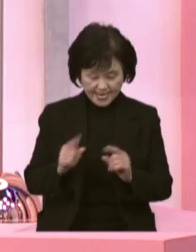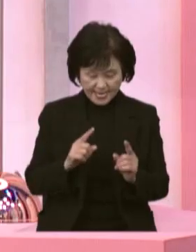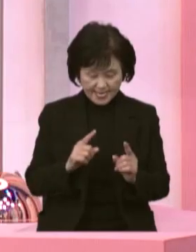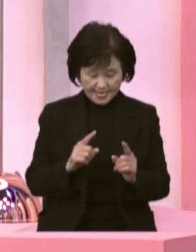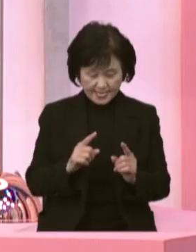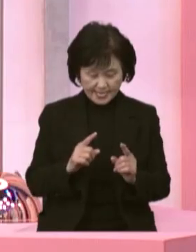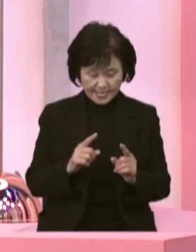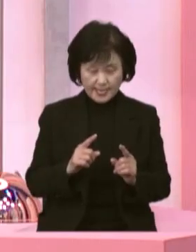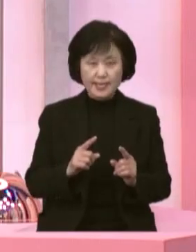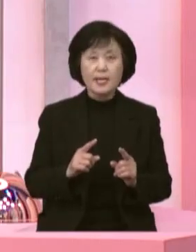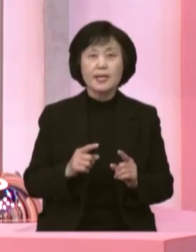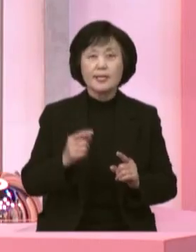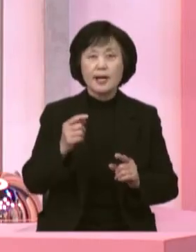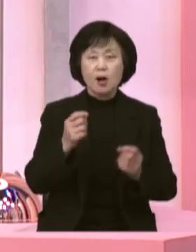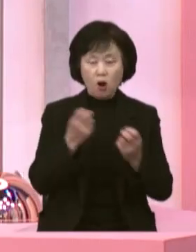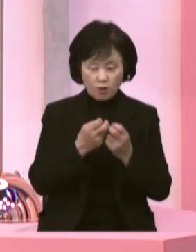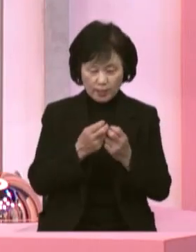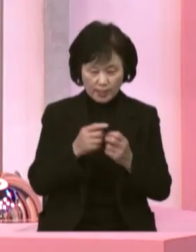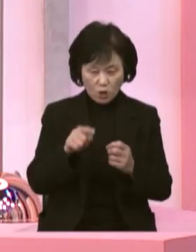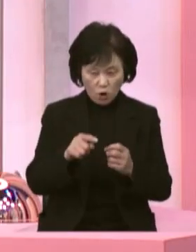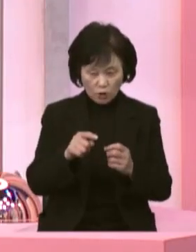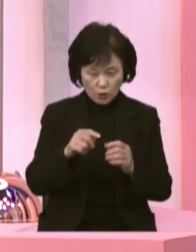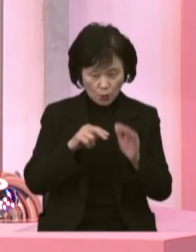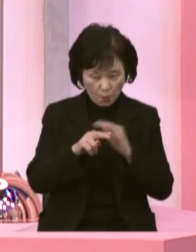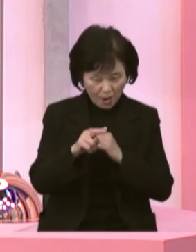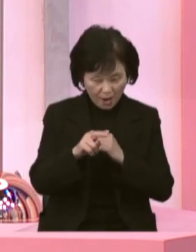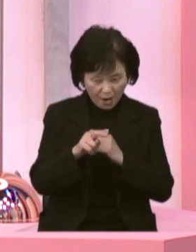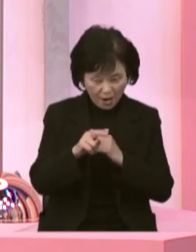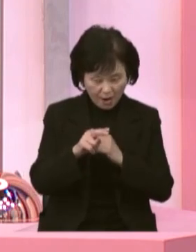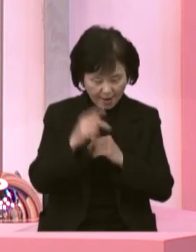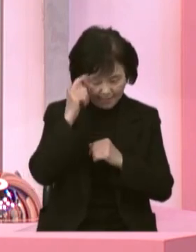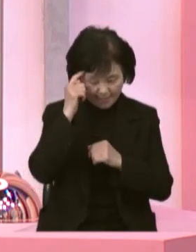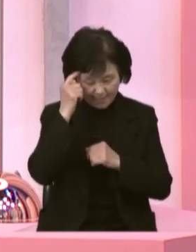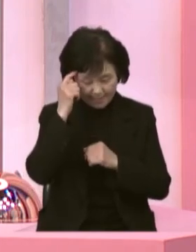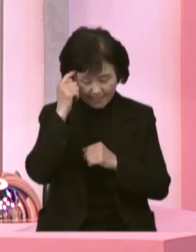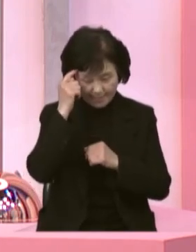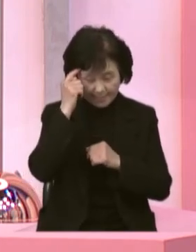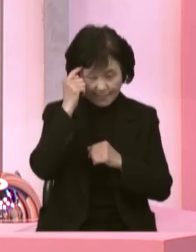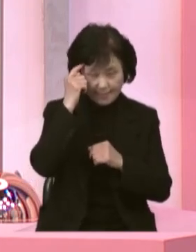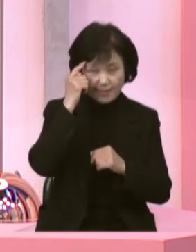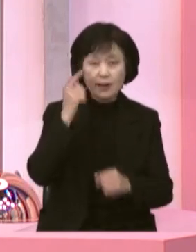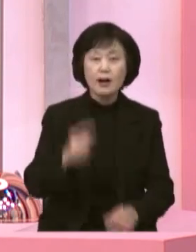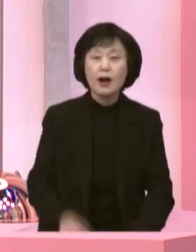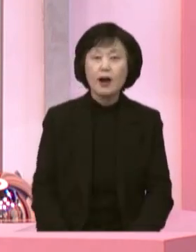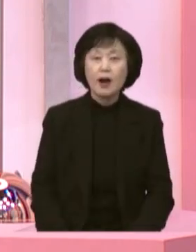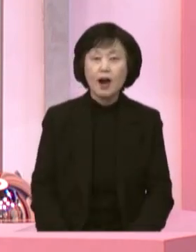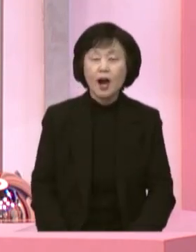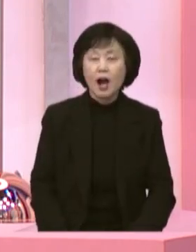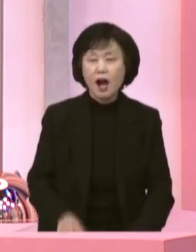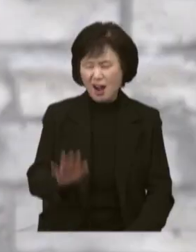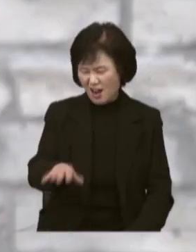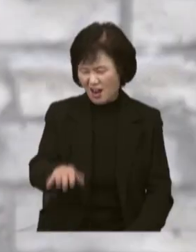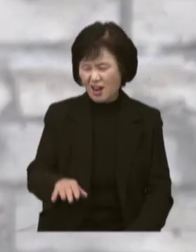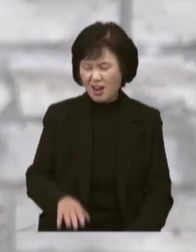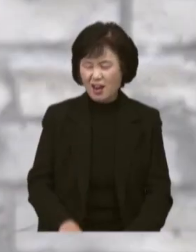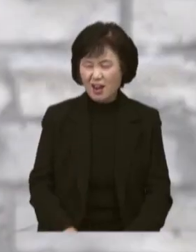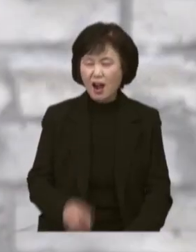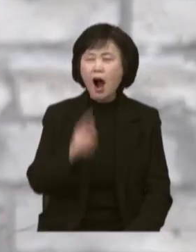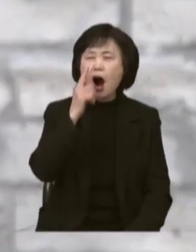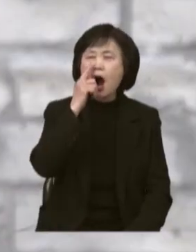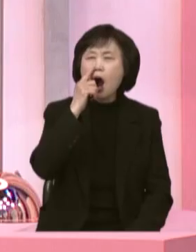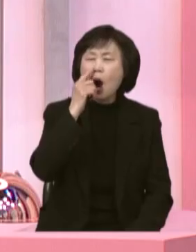오자고. 같이 가요. 별의별 뭐 좌우간 있는 건 다 알았을 거 아니야.